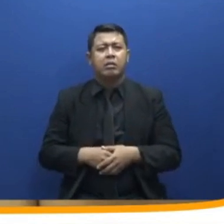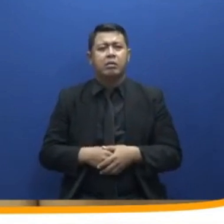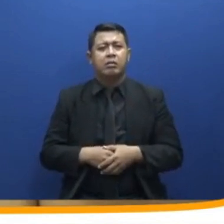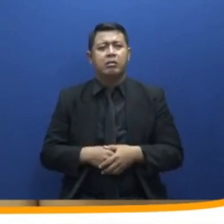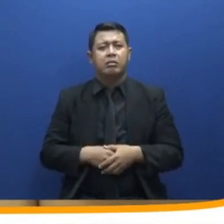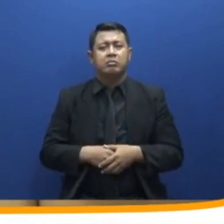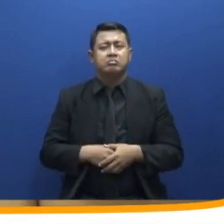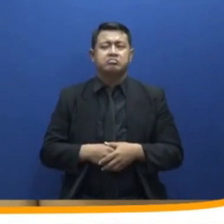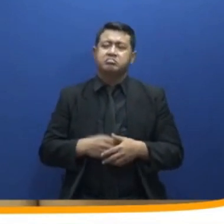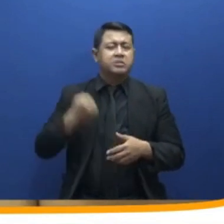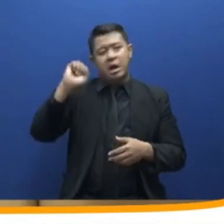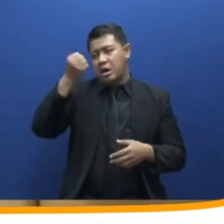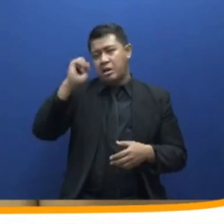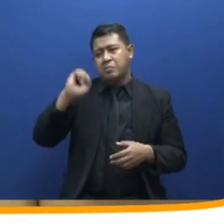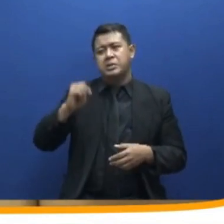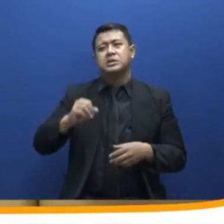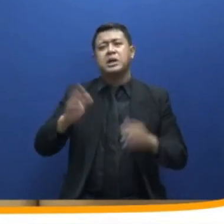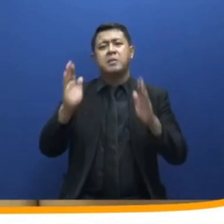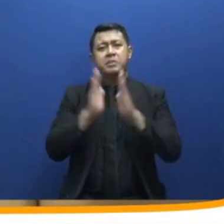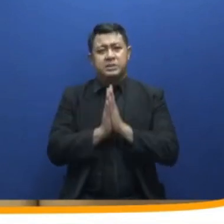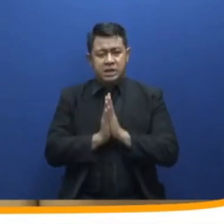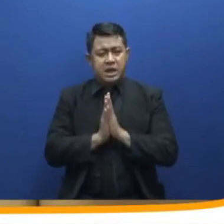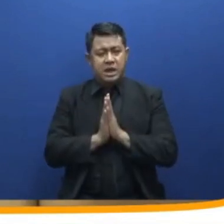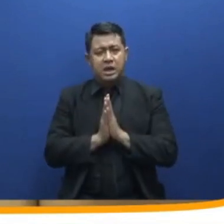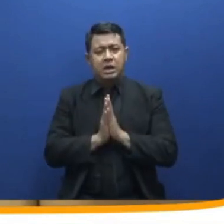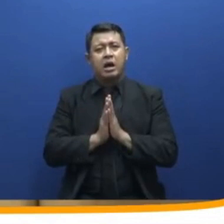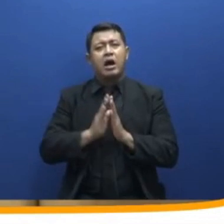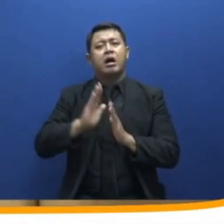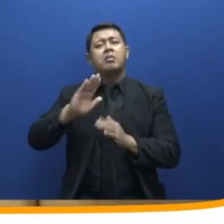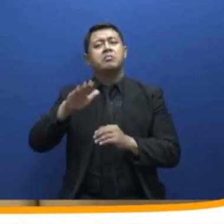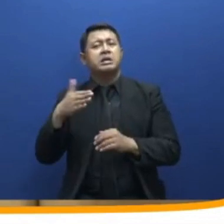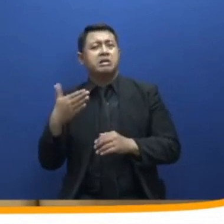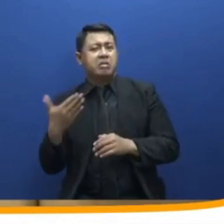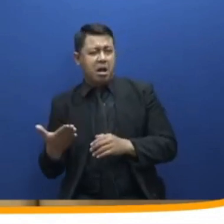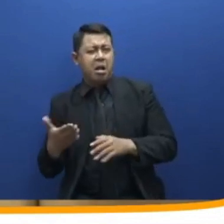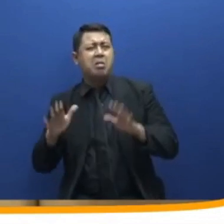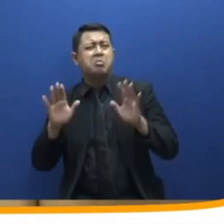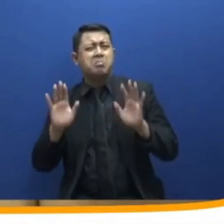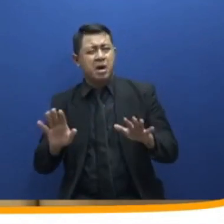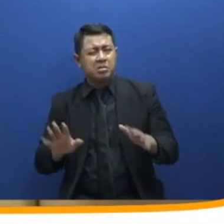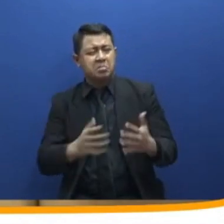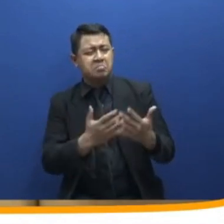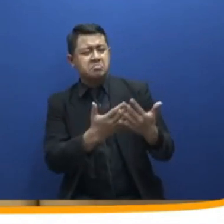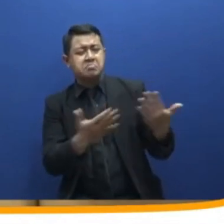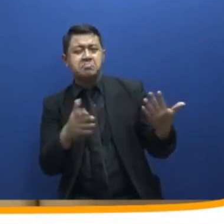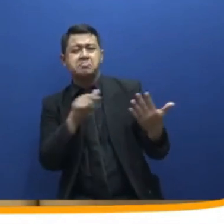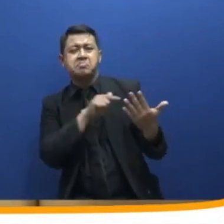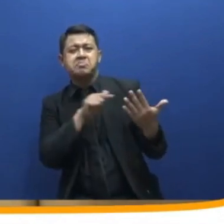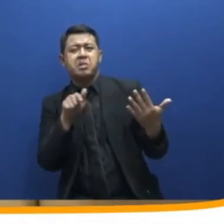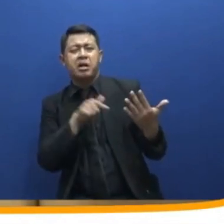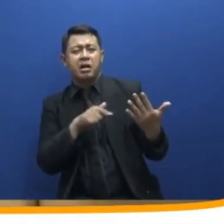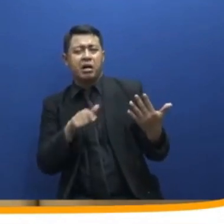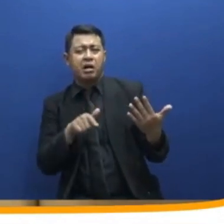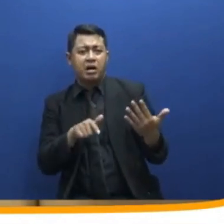di malam ini mereka harus berpulang ke rumah Tuhan mereka Hai ternyata